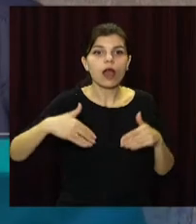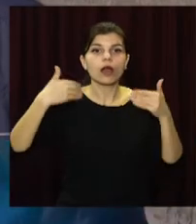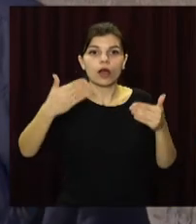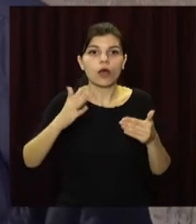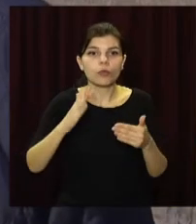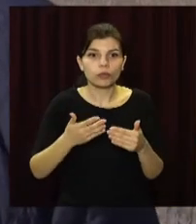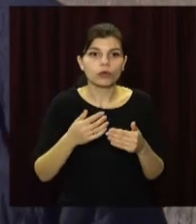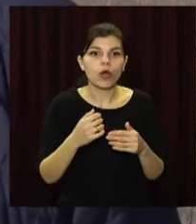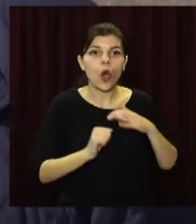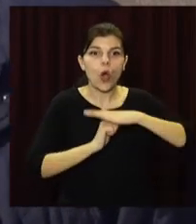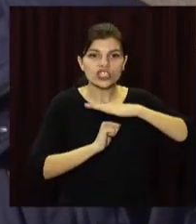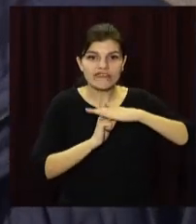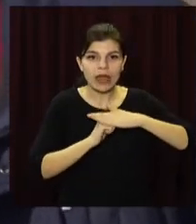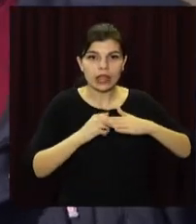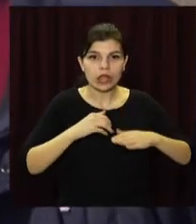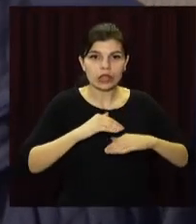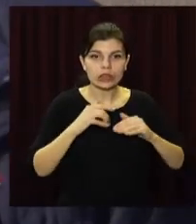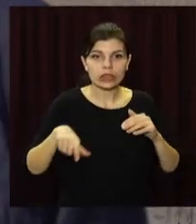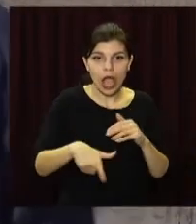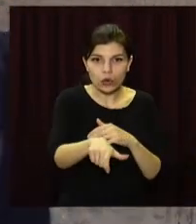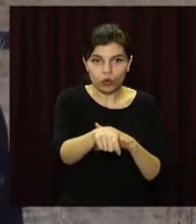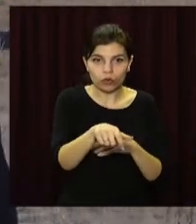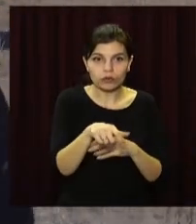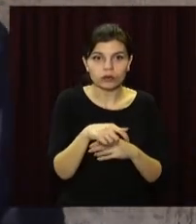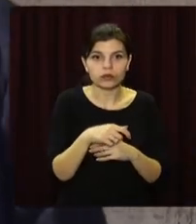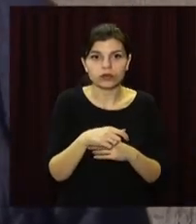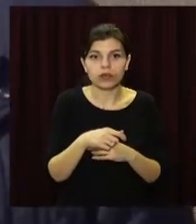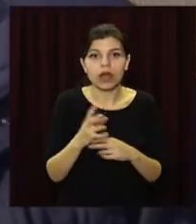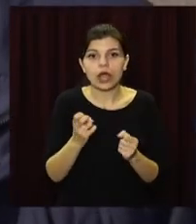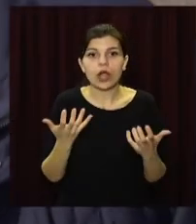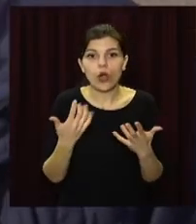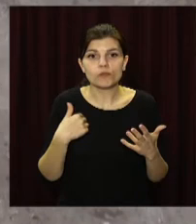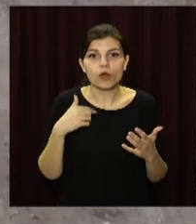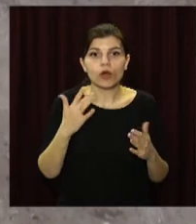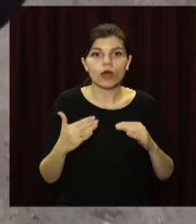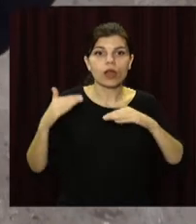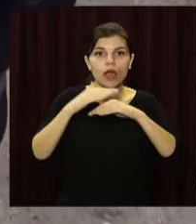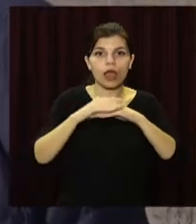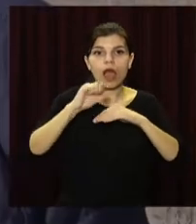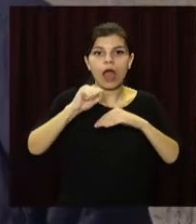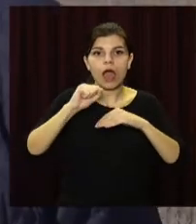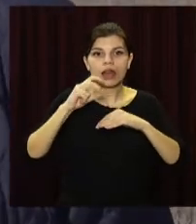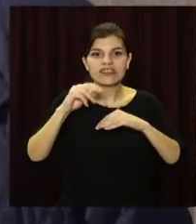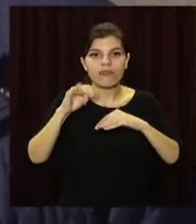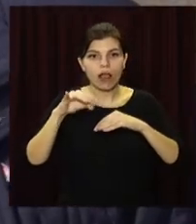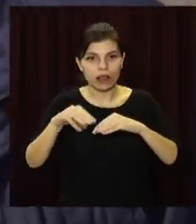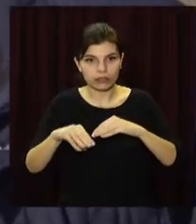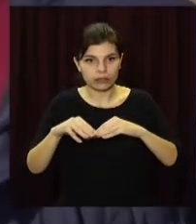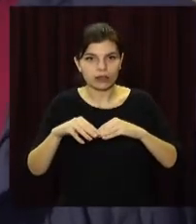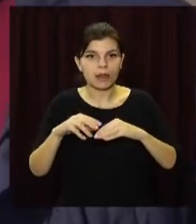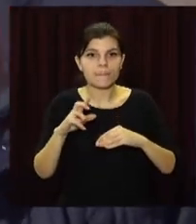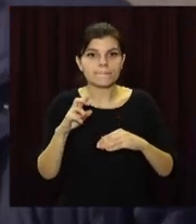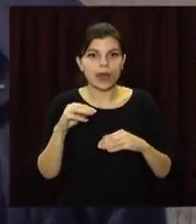підемо укладувати основання дороги і слова, на яке ми потім будемо укладувати асфальтобетон. Зверху після